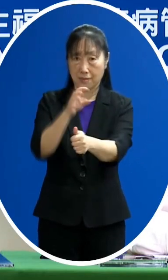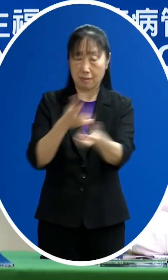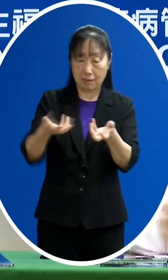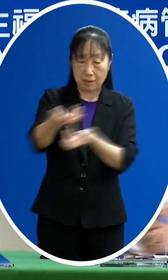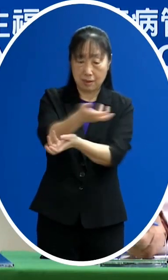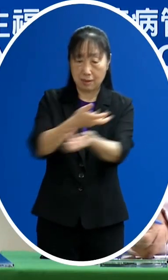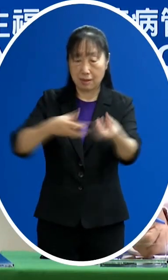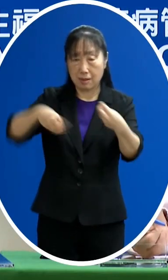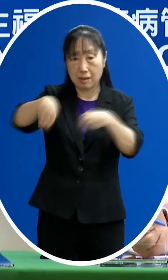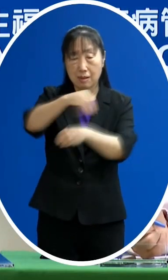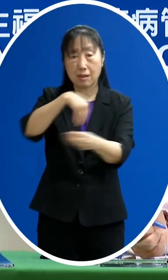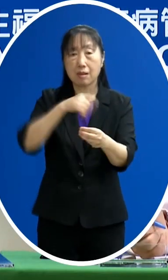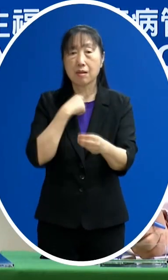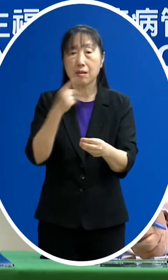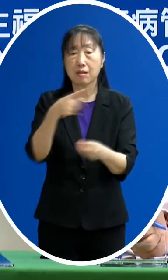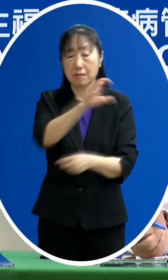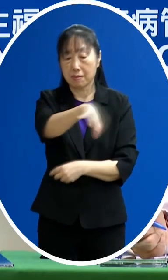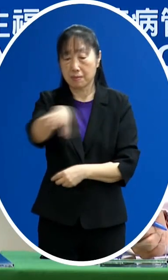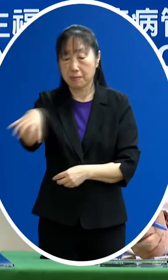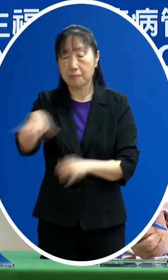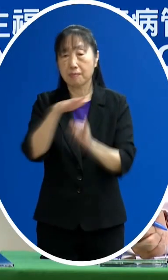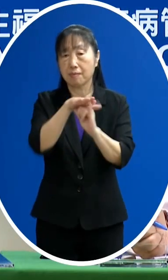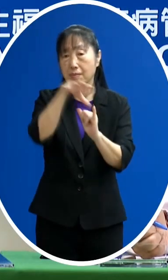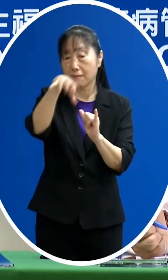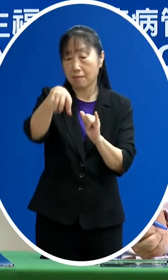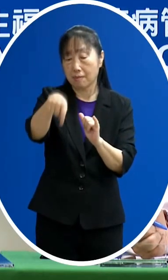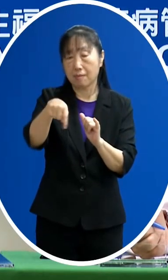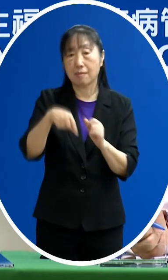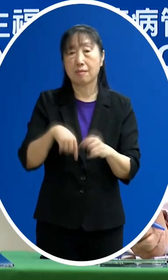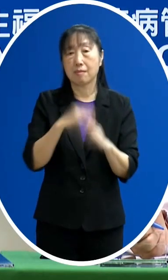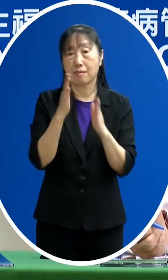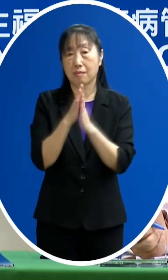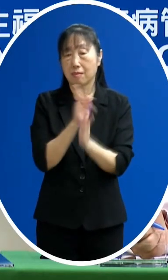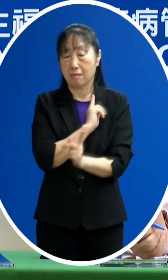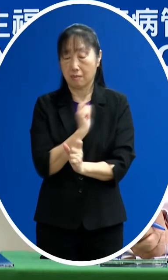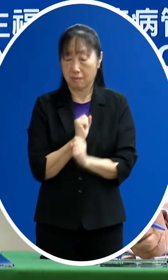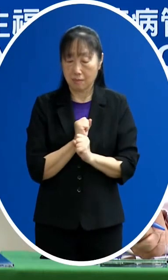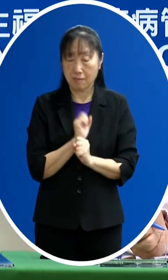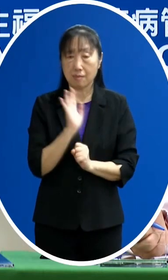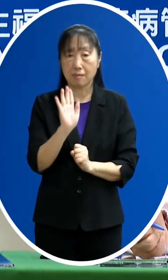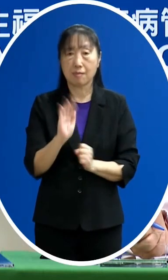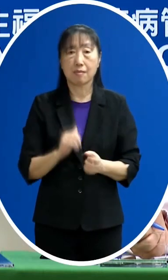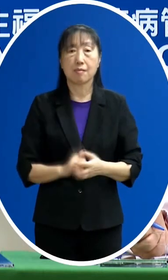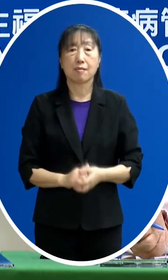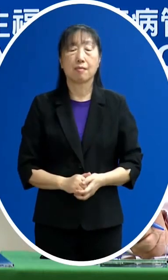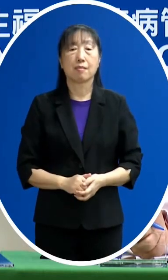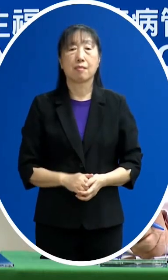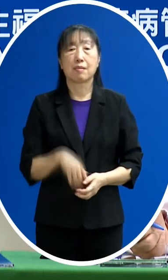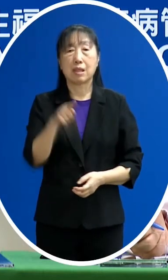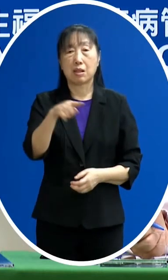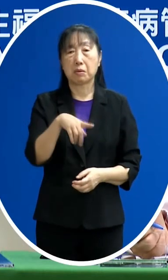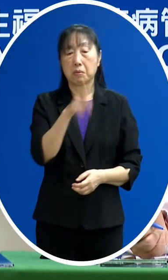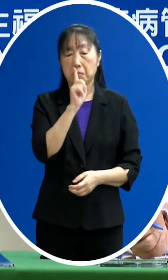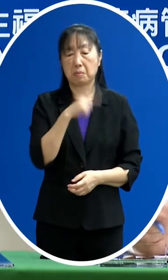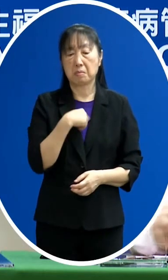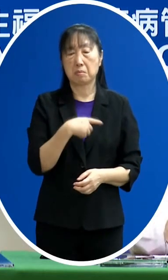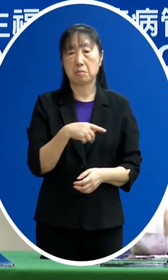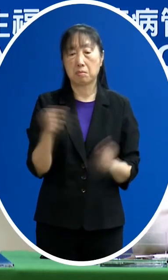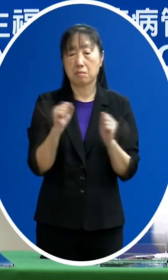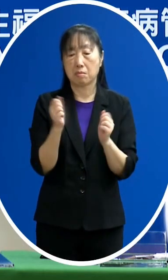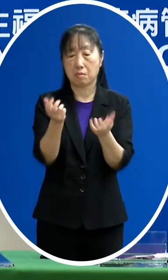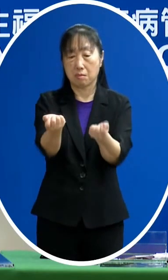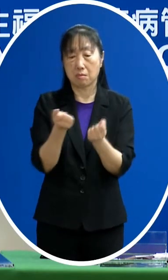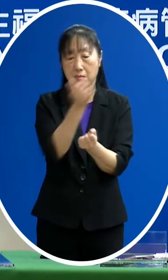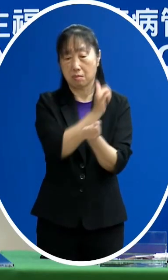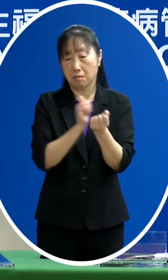在各个地方的在殡葬的处所都做得很小心，所以尽量都不入冰柜。那况